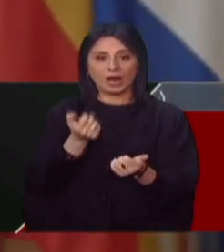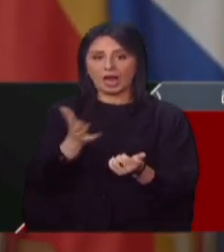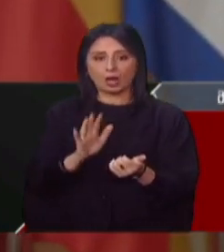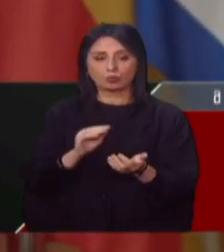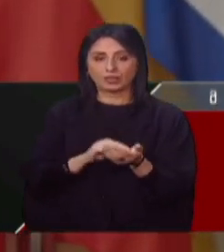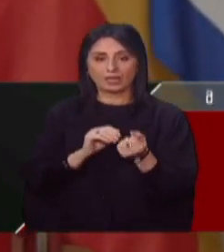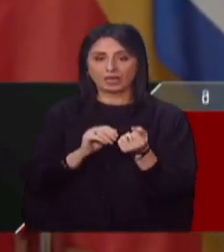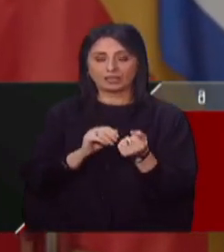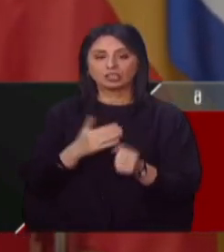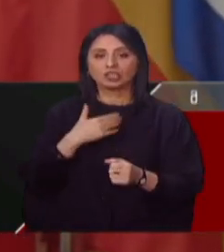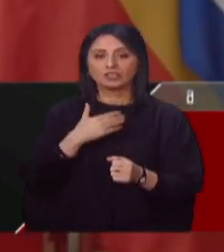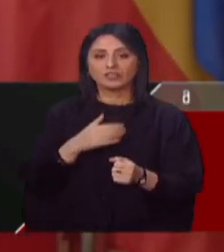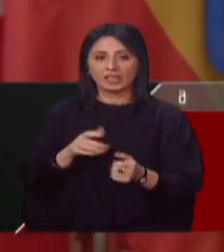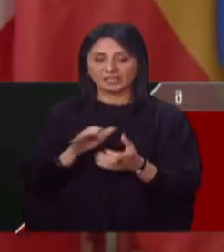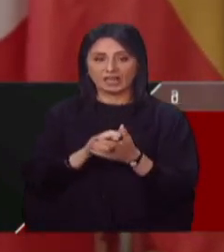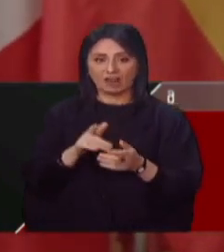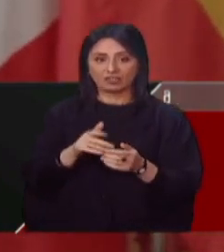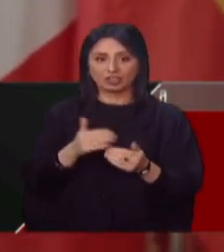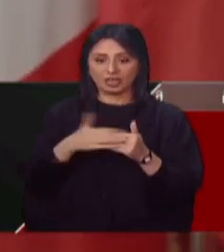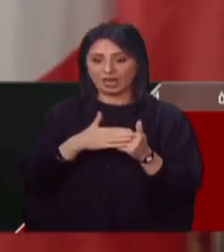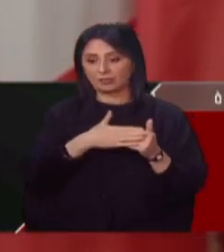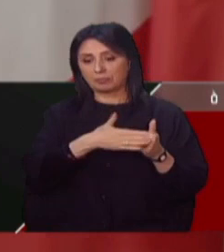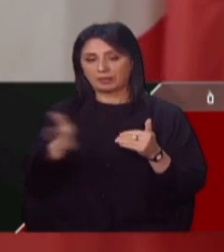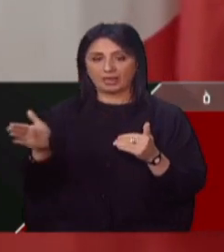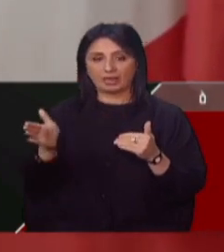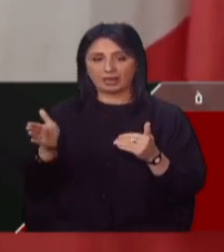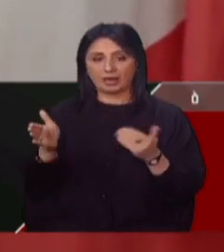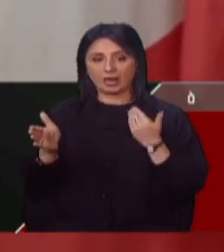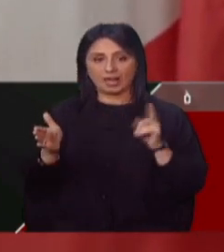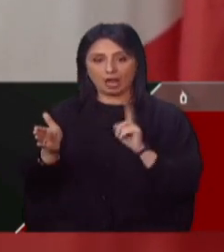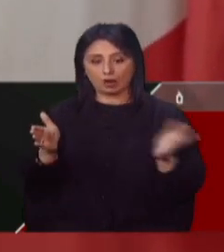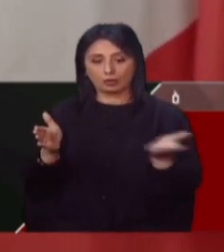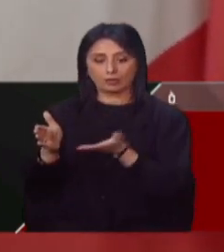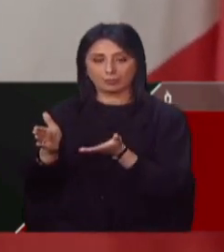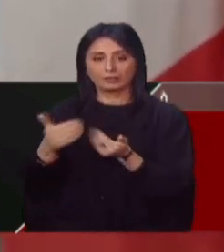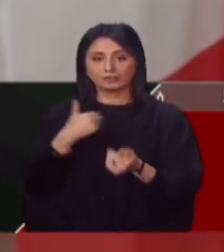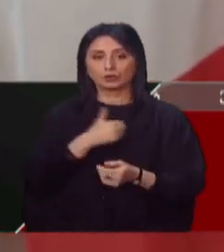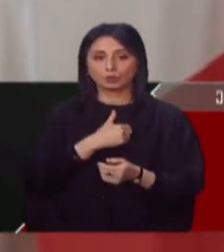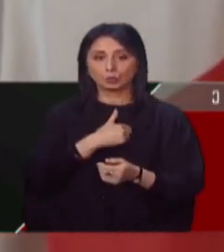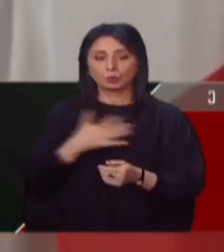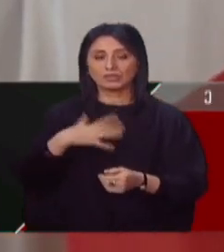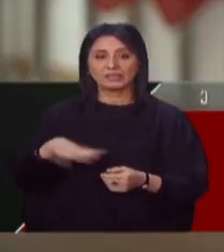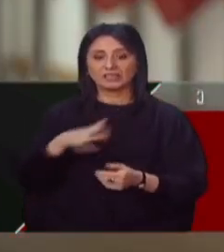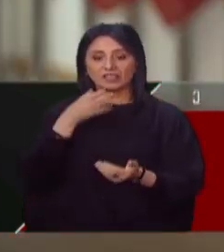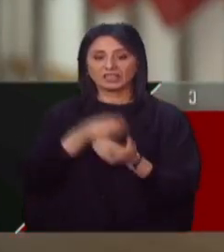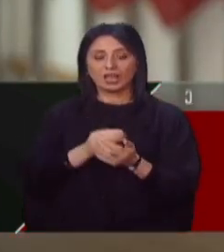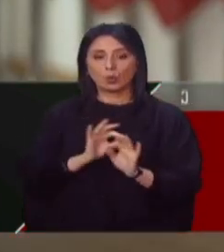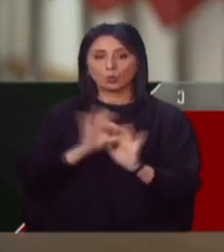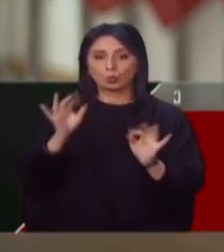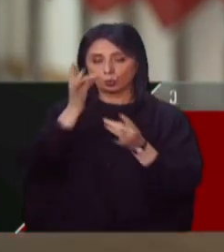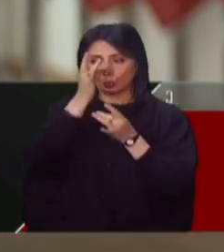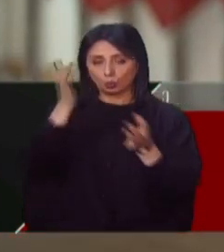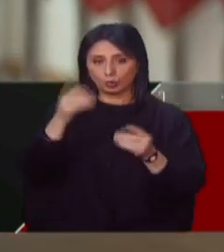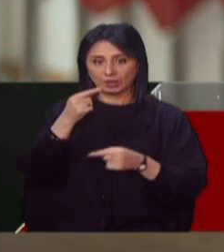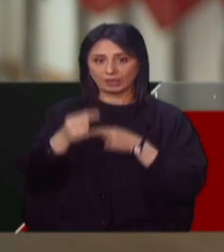ის ხელიდან. ჩვენი კავშირის კარი საბოლოოდ ფართო დღიაა. გელოდებით. ჩვენ გსურს, რომ საქართველო თავისი უნიკალური